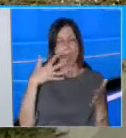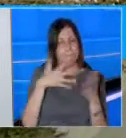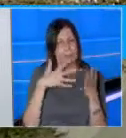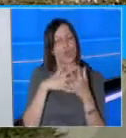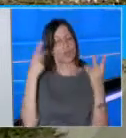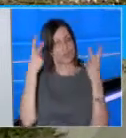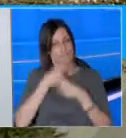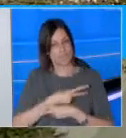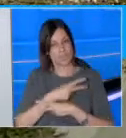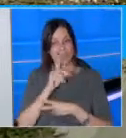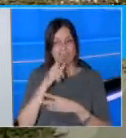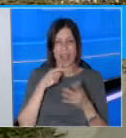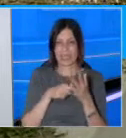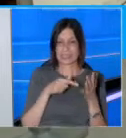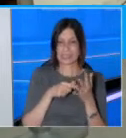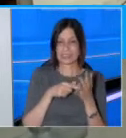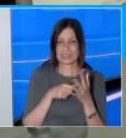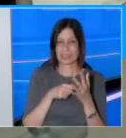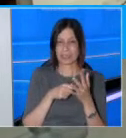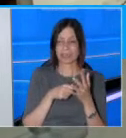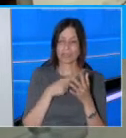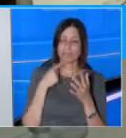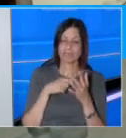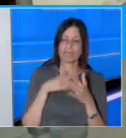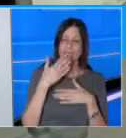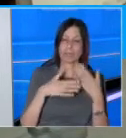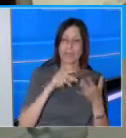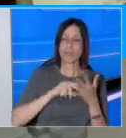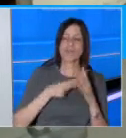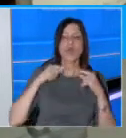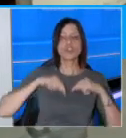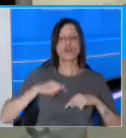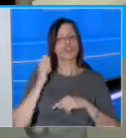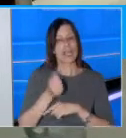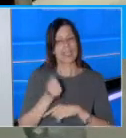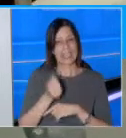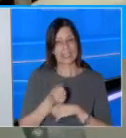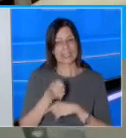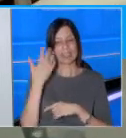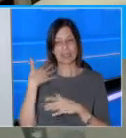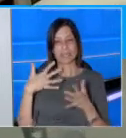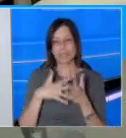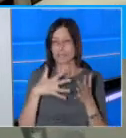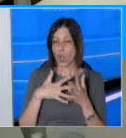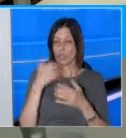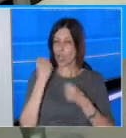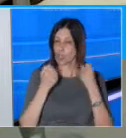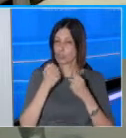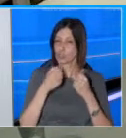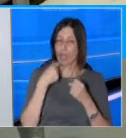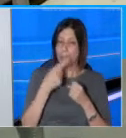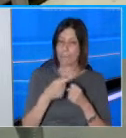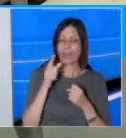מובנת, אבל הסיבה שהיא גם לשם היא בעיקר כל מיני מהלכים פוליטיים. כמו שאמרת, יושב ראש הכנסת יריב לוין הוא בביקורת מאוד מאוד קשה, הוא אומר, איזו